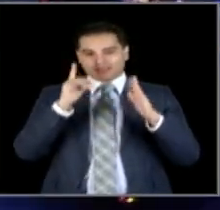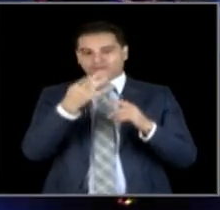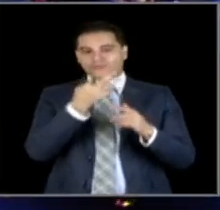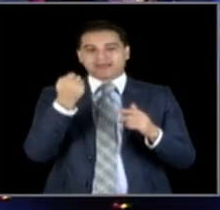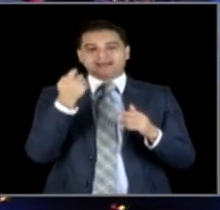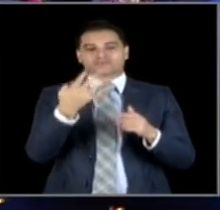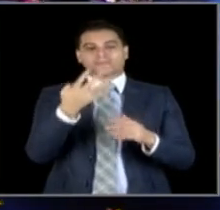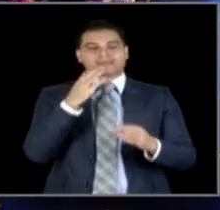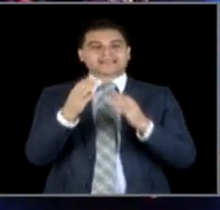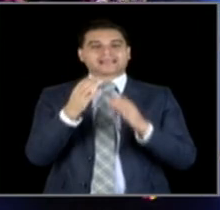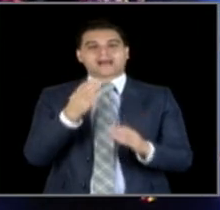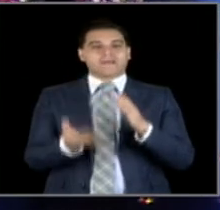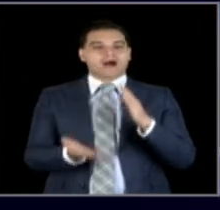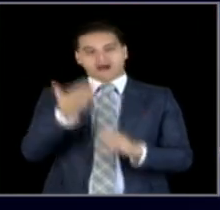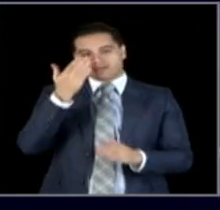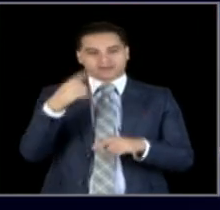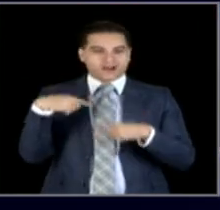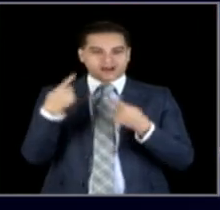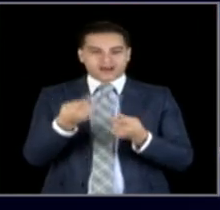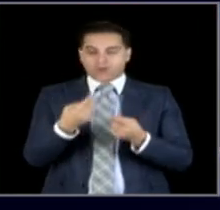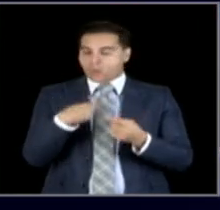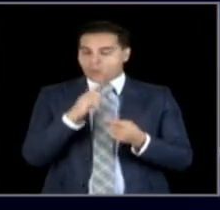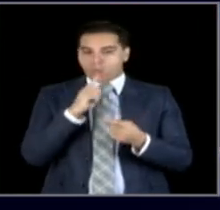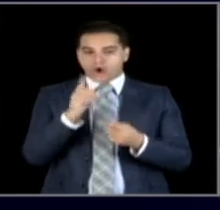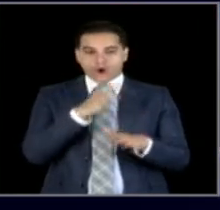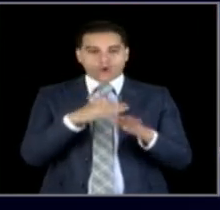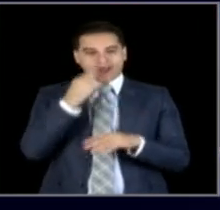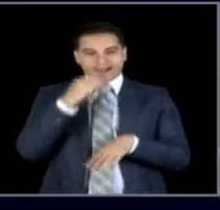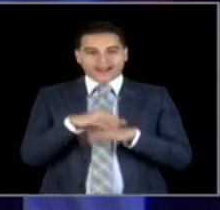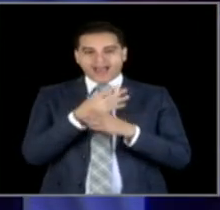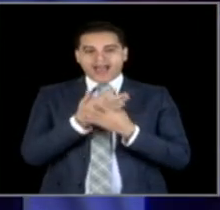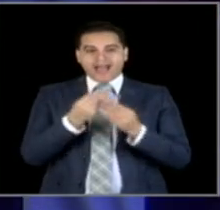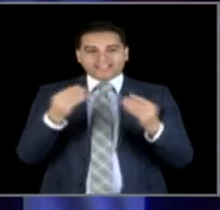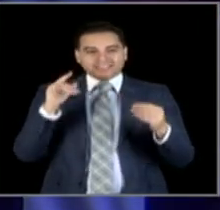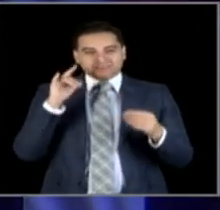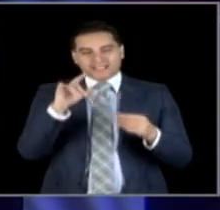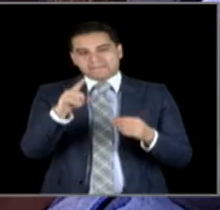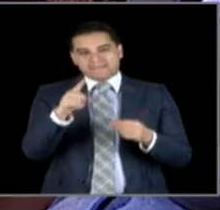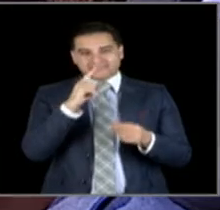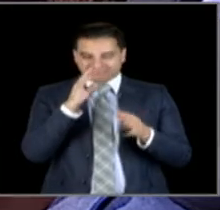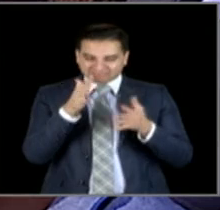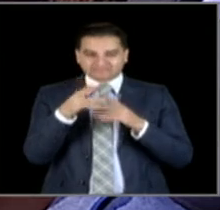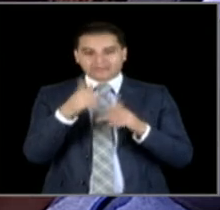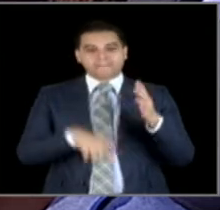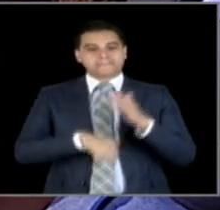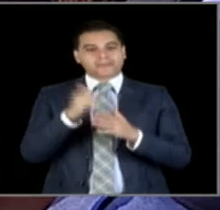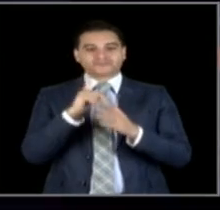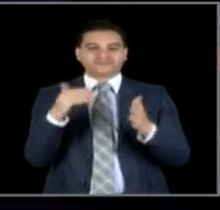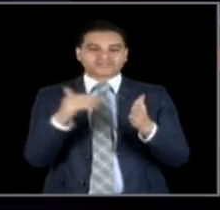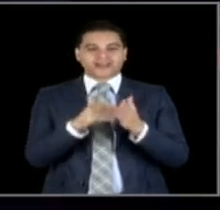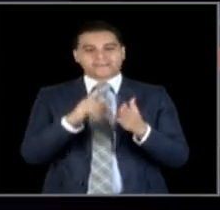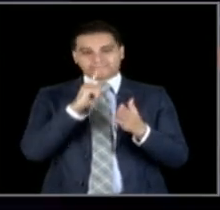345 نقطه يا اخي، كل الناس بتحبك. ربنا يخليك يا مستر. يعني جايز ما تكونش وصلت للمباراه